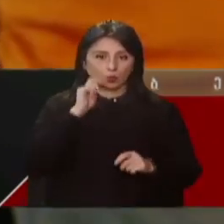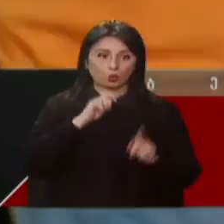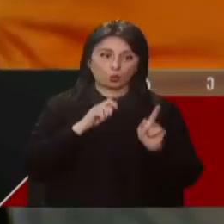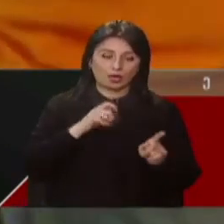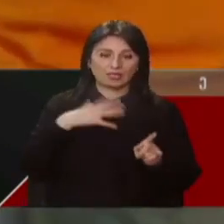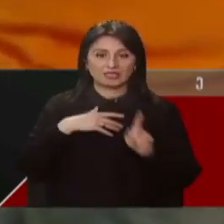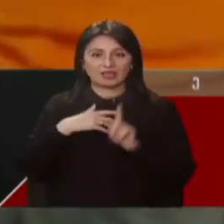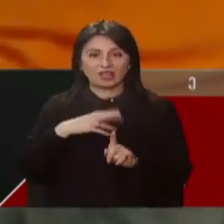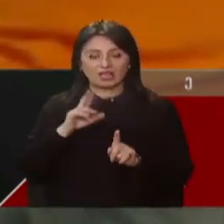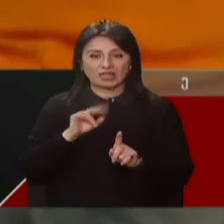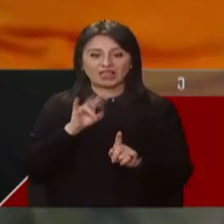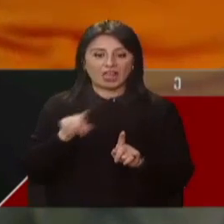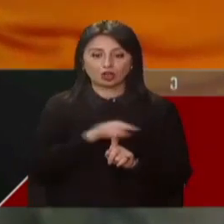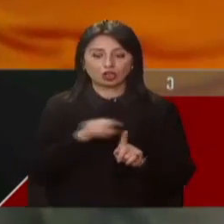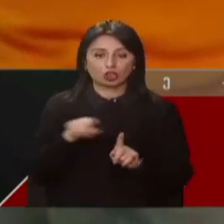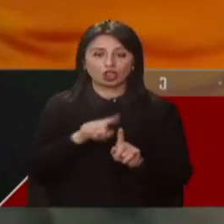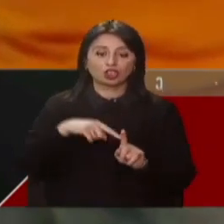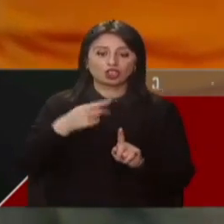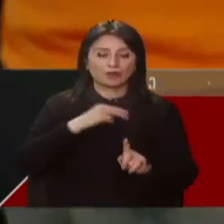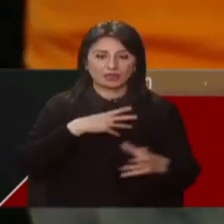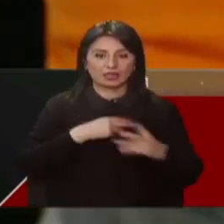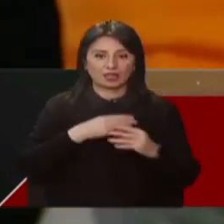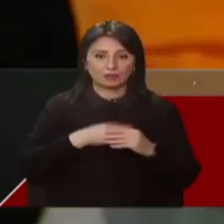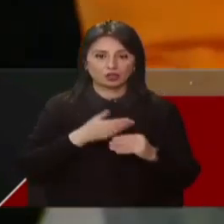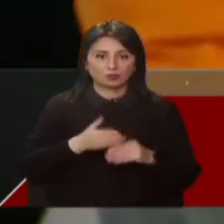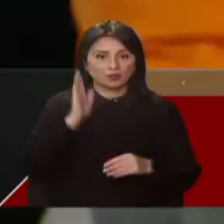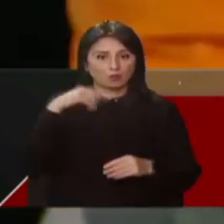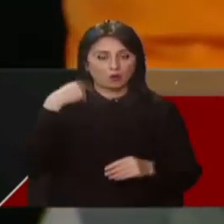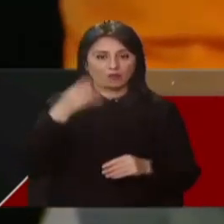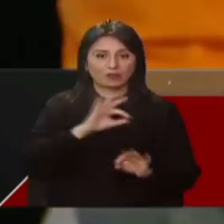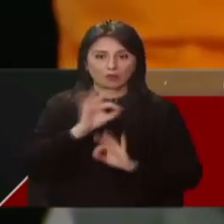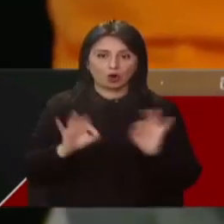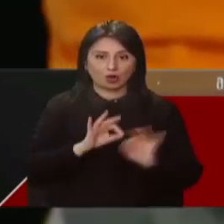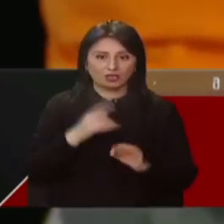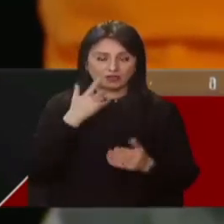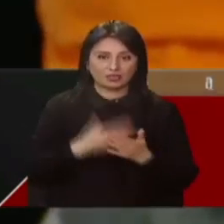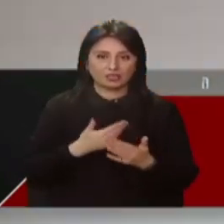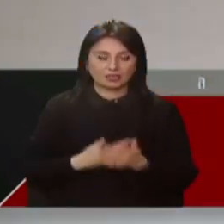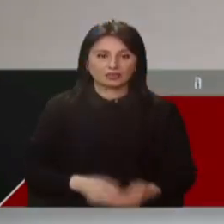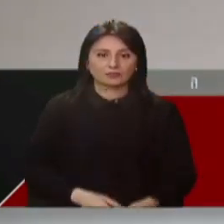Ukrainas, Sakartvelosa da NATO shoris shemdgom tanamshromlobashi momavali proektebis